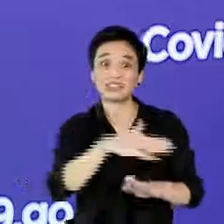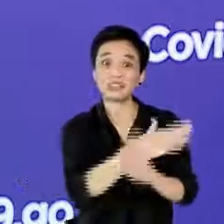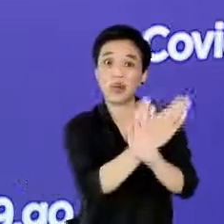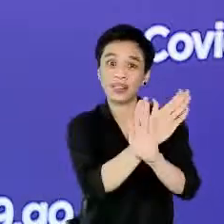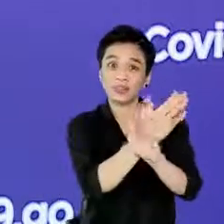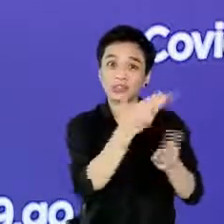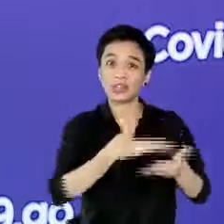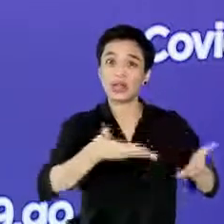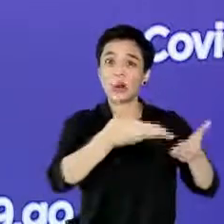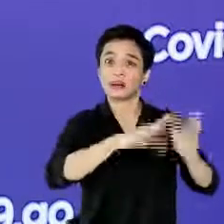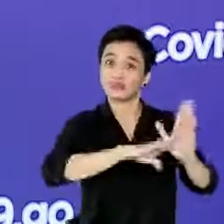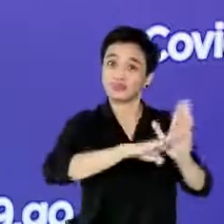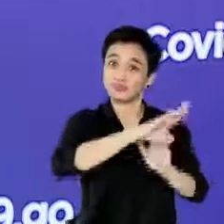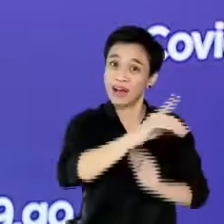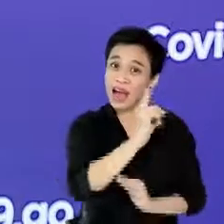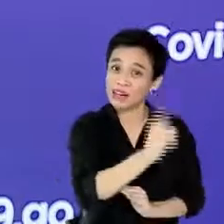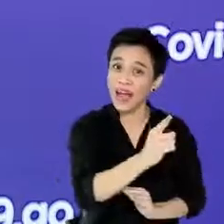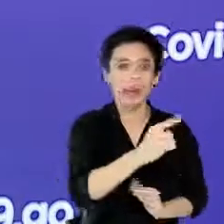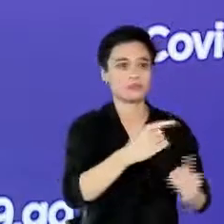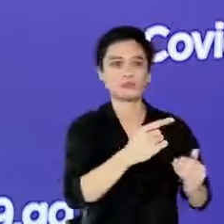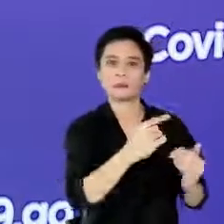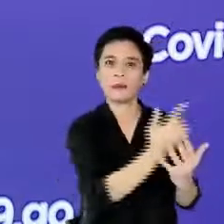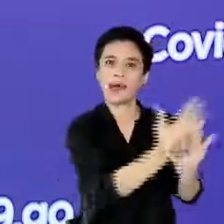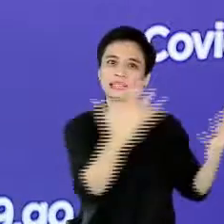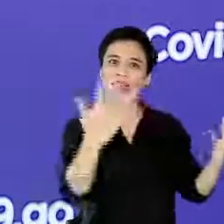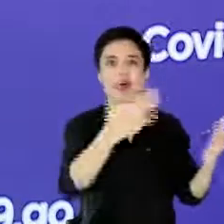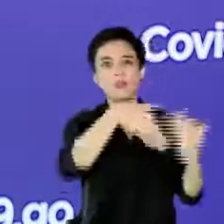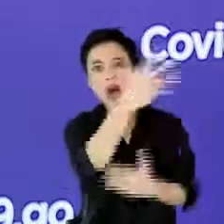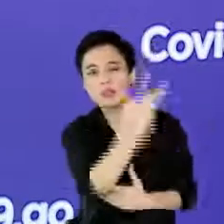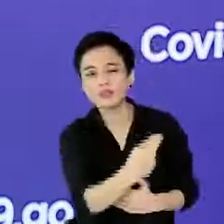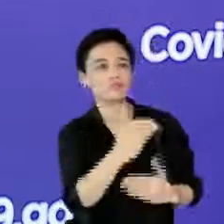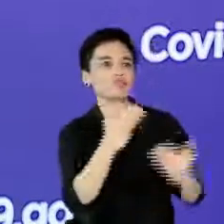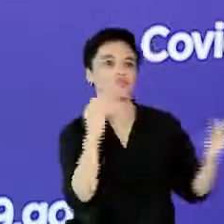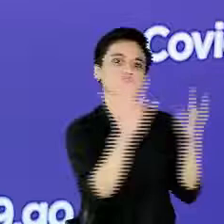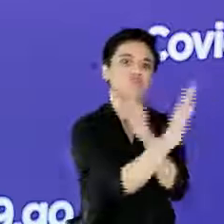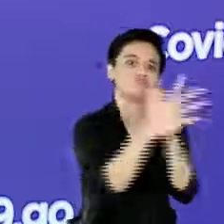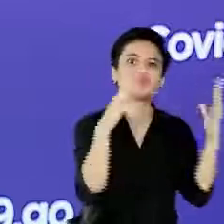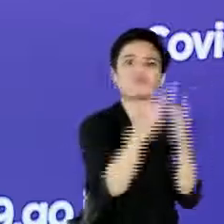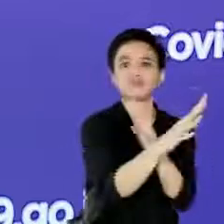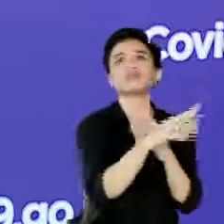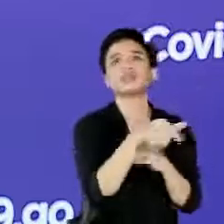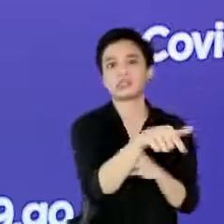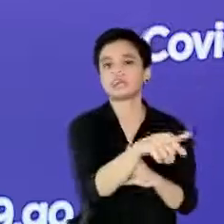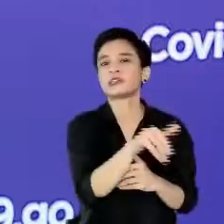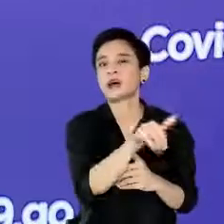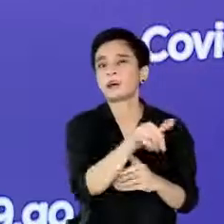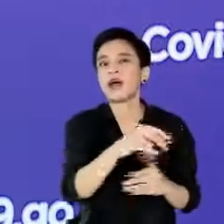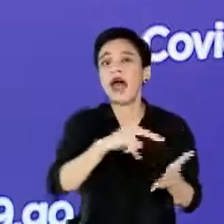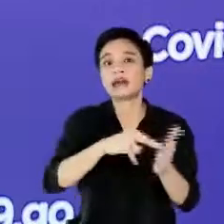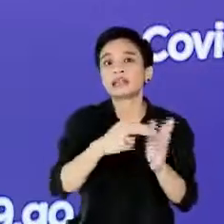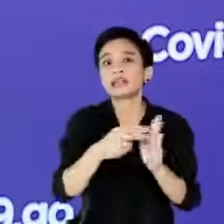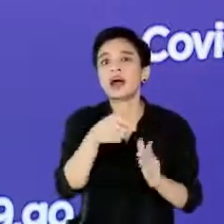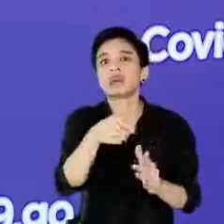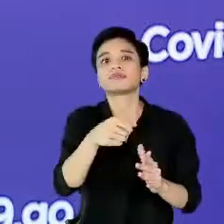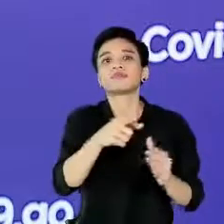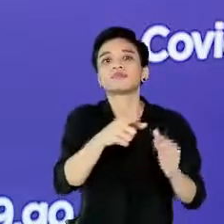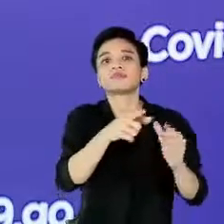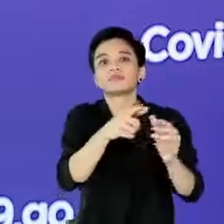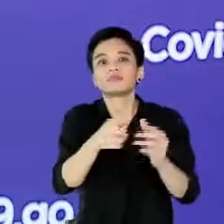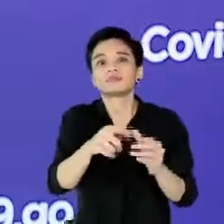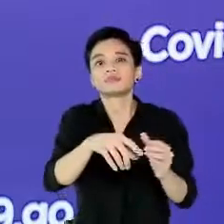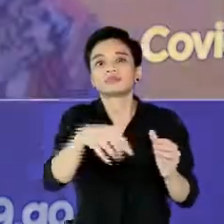melihat perkembangan kasus yang terjadi akibat mobilitas masyarakat saat lebaran lalu pengendalian di Hulu masih sangat menantang rupanya